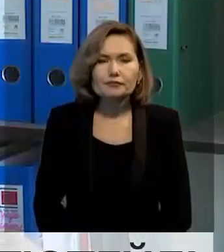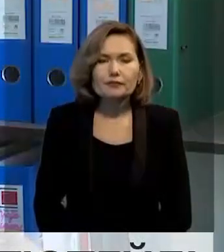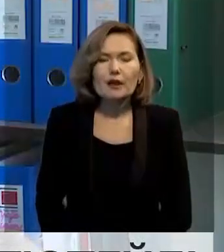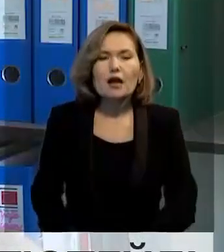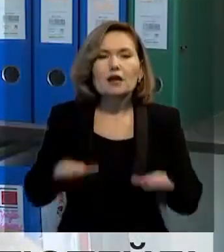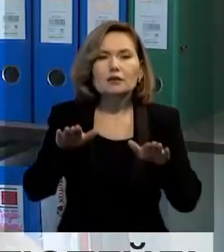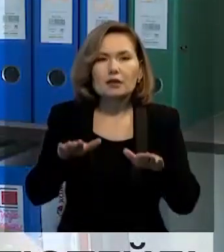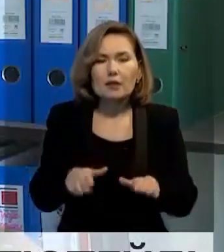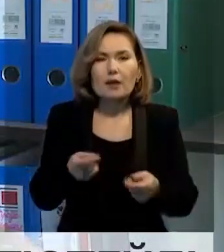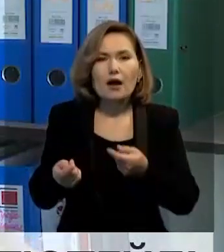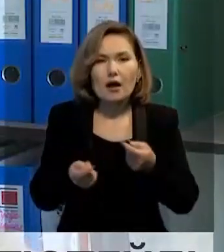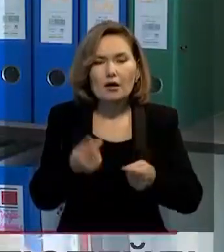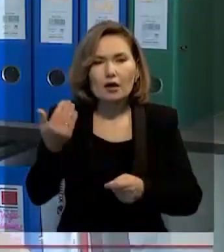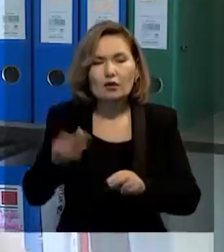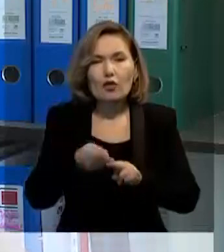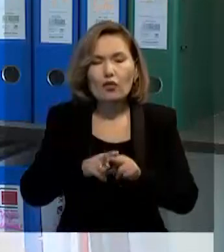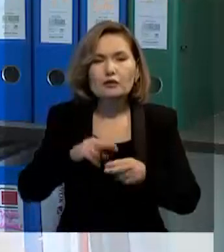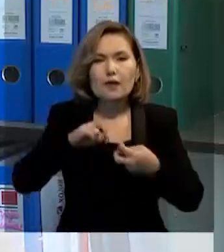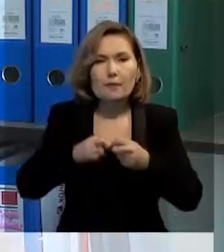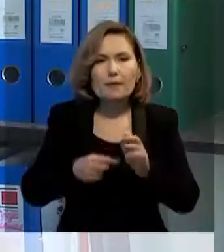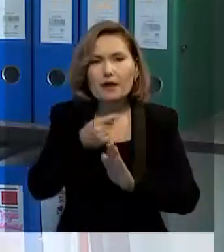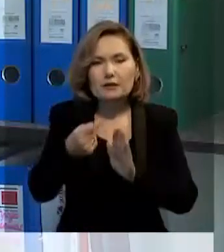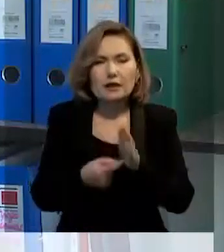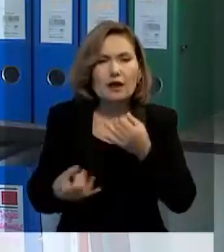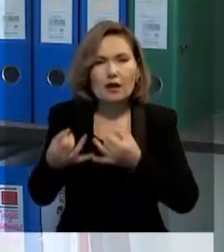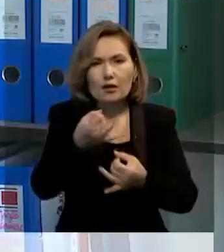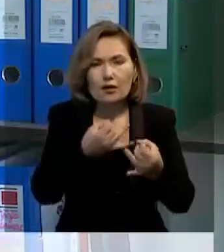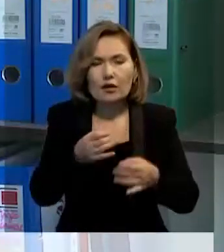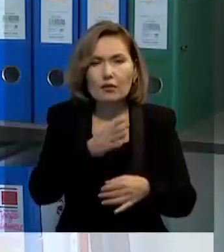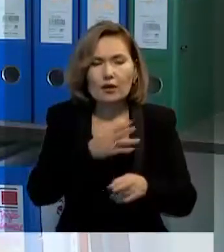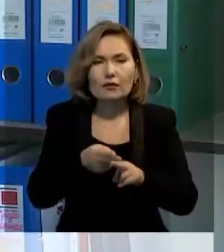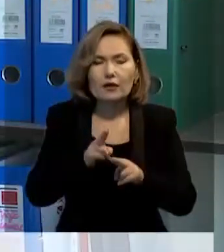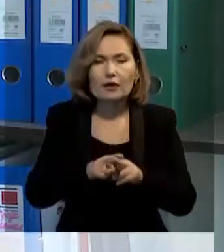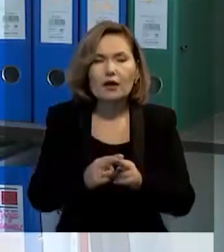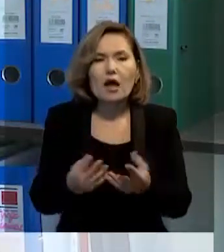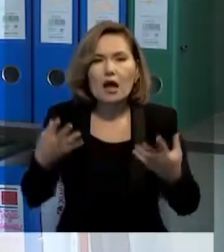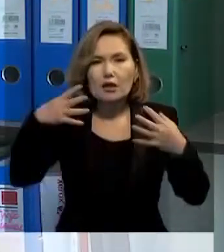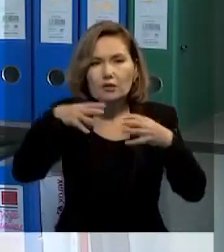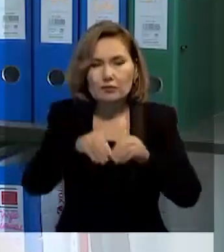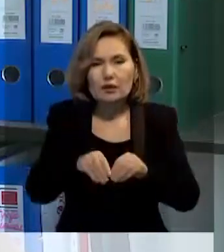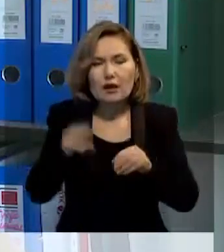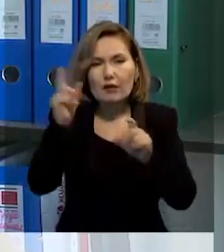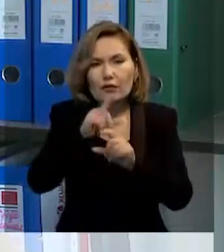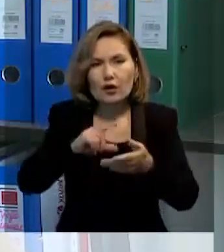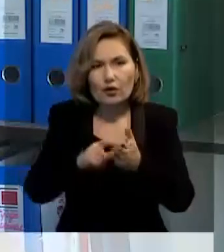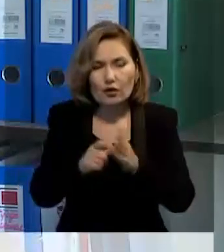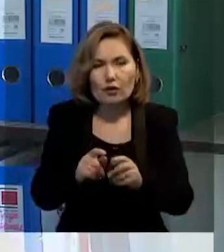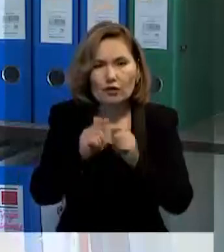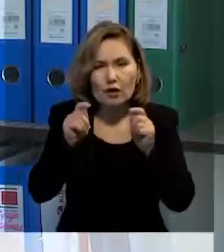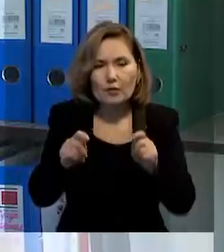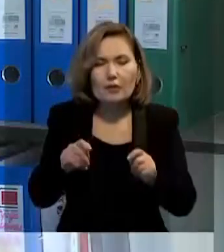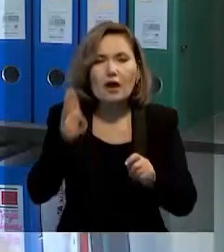Жергілікті әкімшілікпенен осы мәселелерді көтеріп, оның ішінде әрине инклюзивті класстар, бассейн,